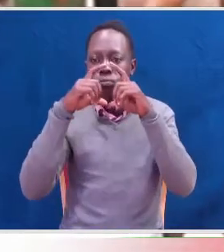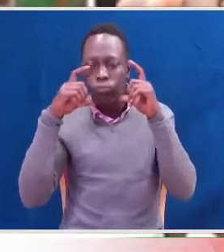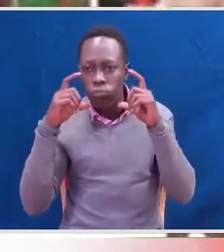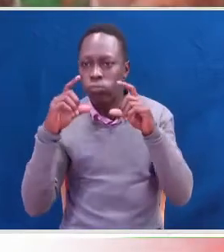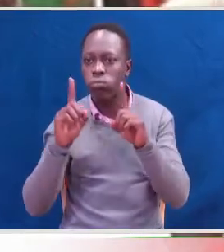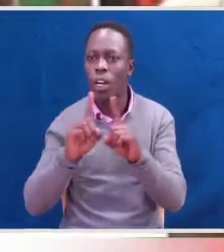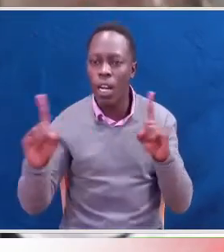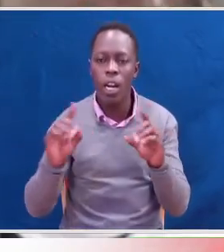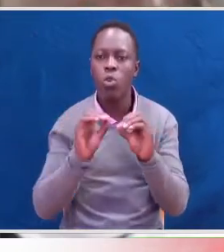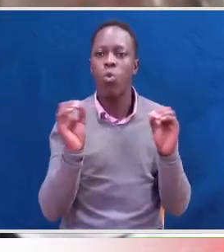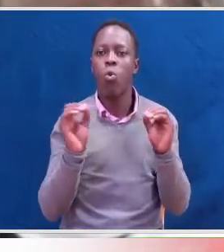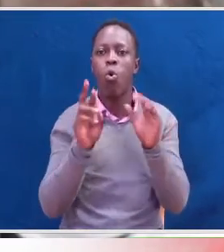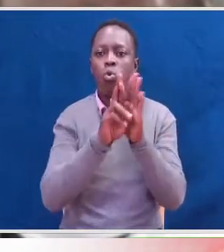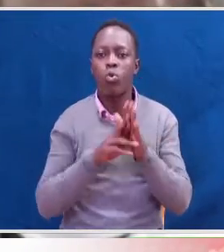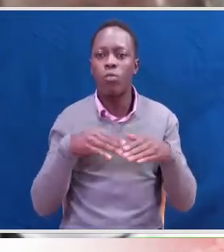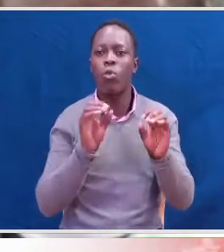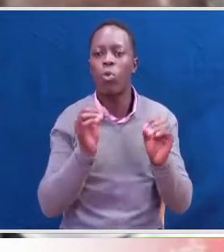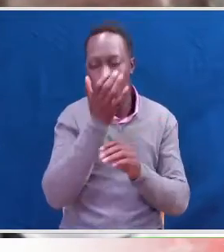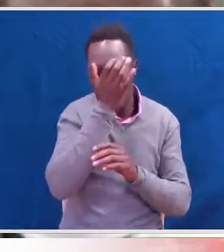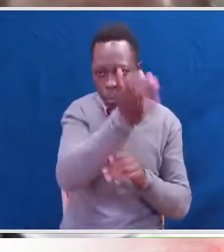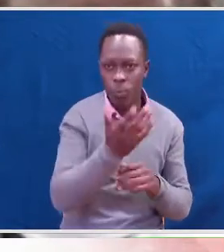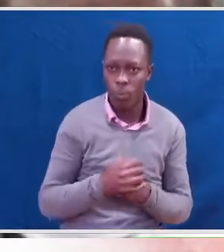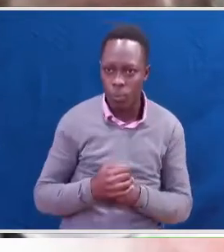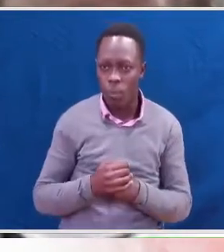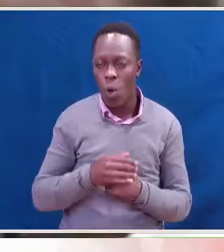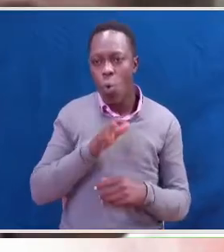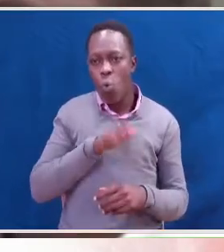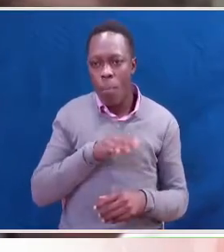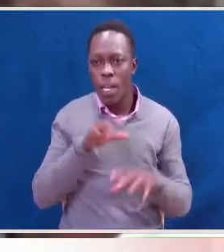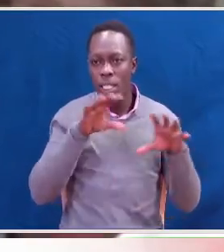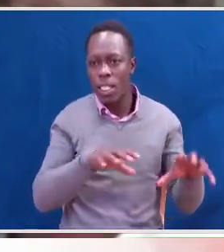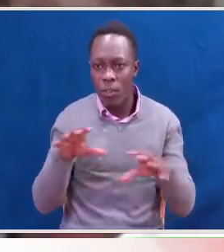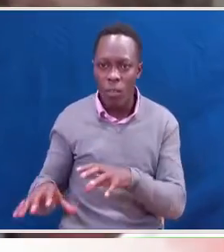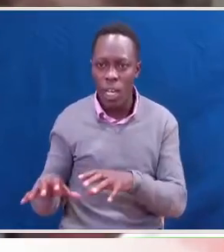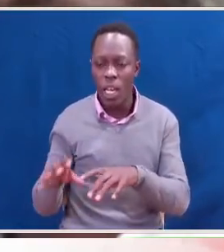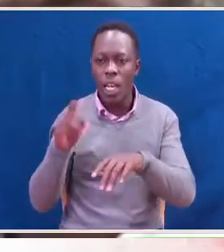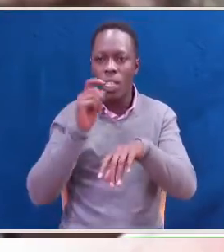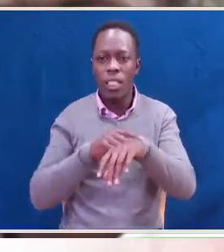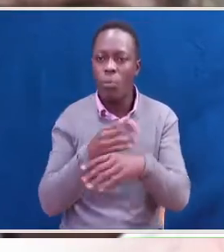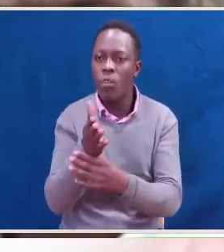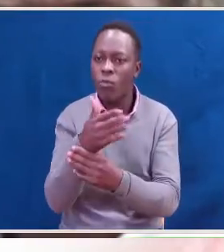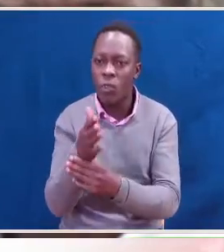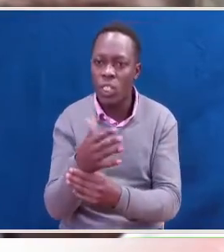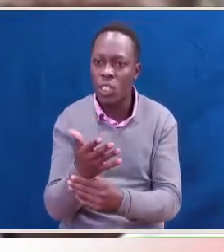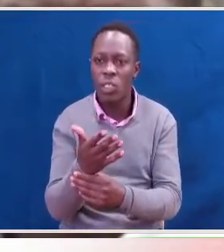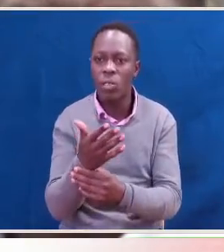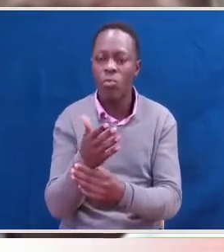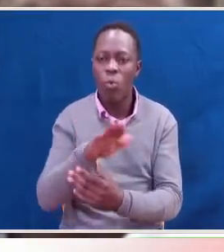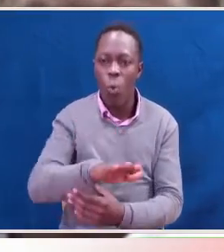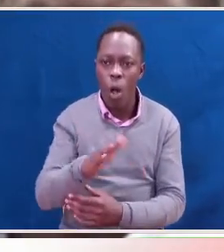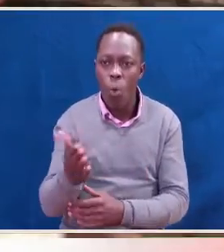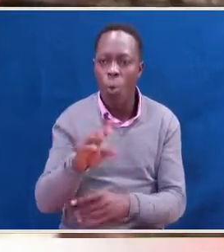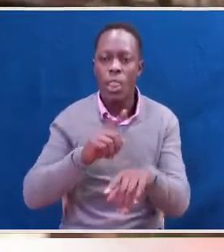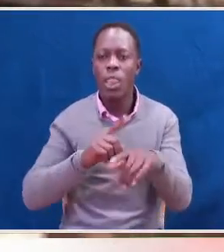rules za health. Inaumiza wamama kwa maana watakuwa na wakati, by the time anakuwa anatengeneza hizo samaki sasa watu waanze kuchukua, ndio wakati ya kafyu